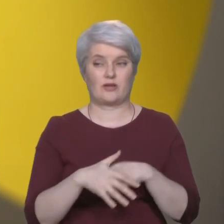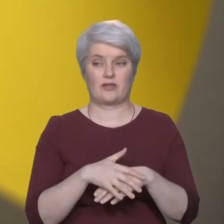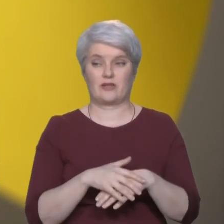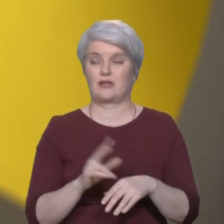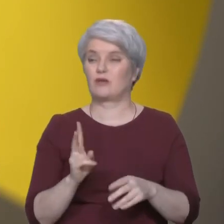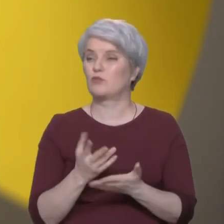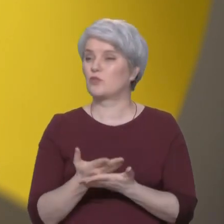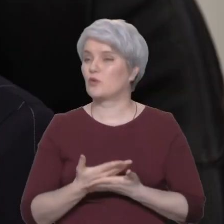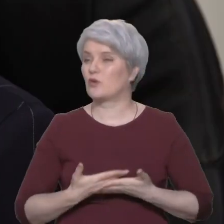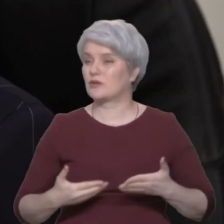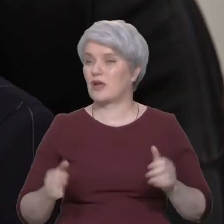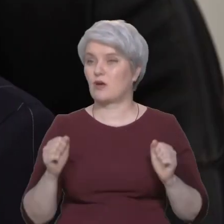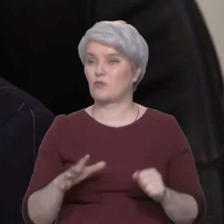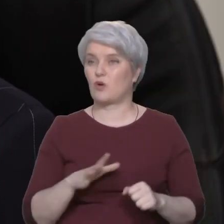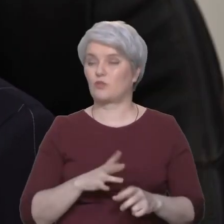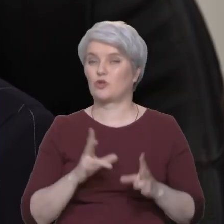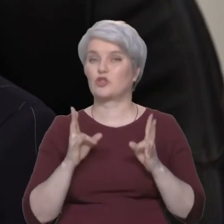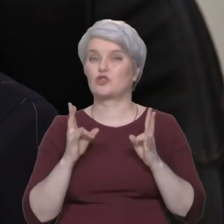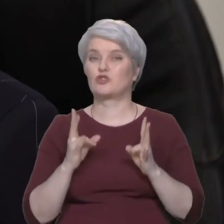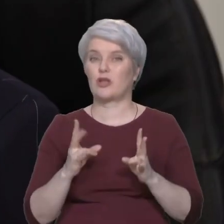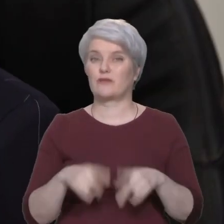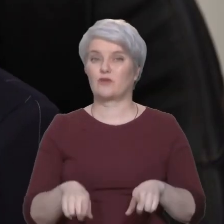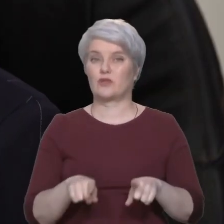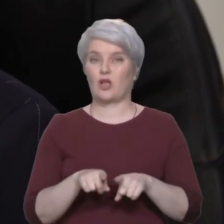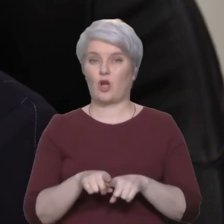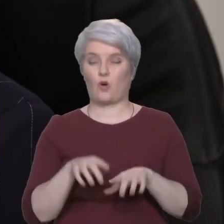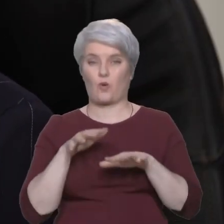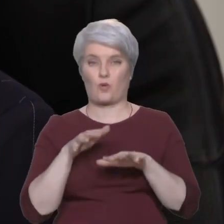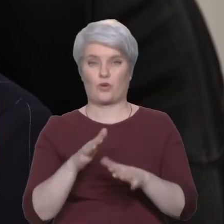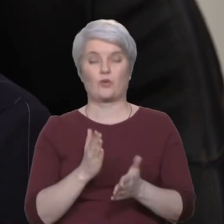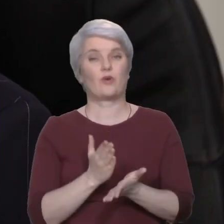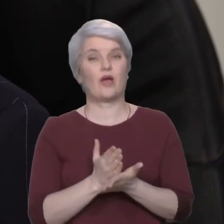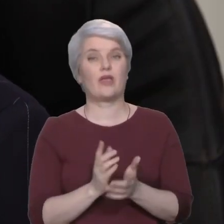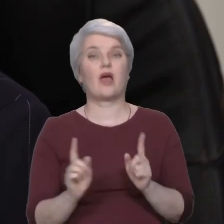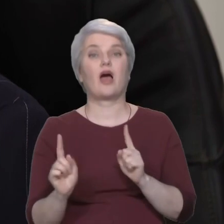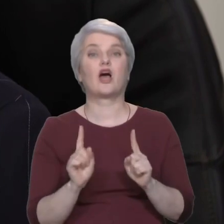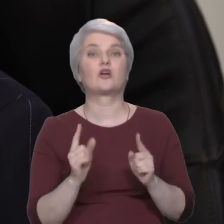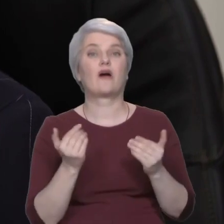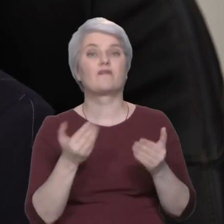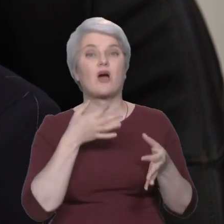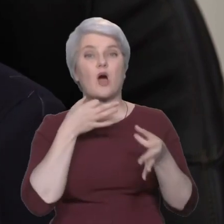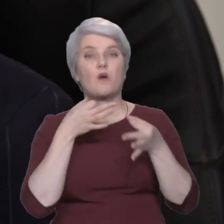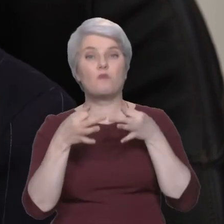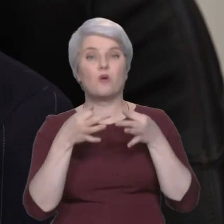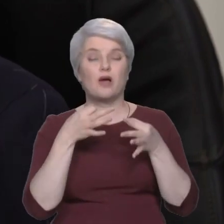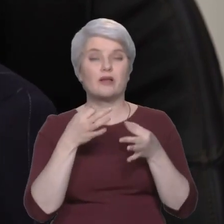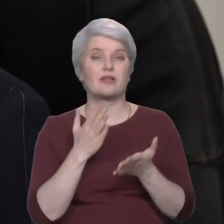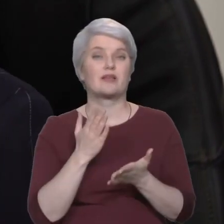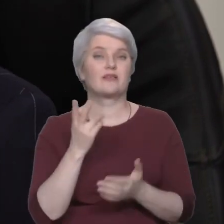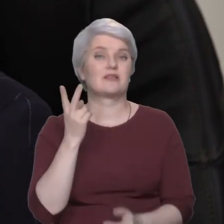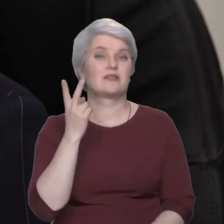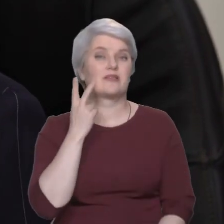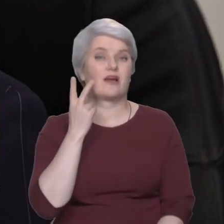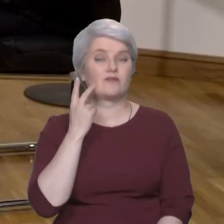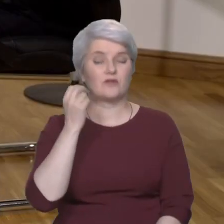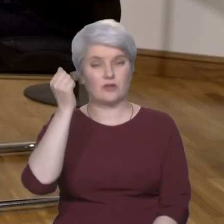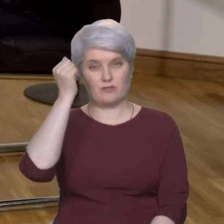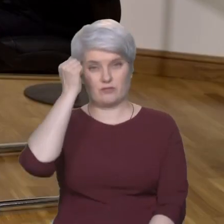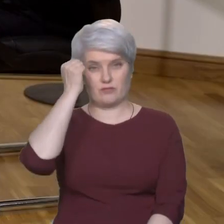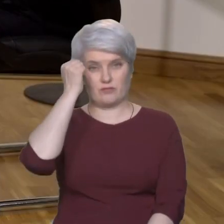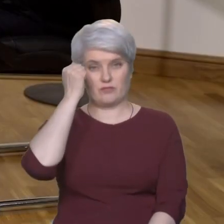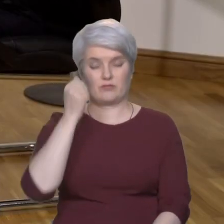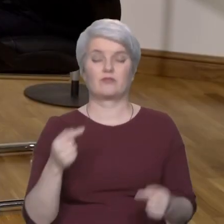нас може стати жертвою такого удару, на жаль. Чи є щось, щоб ви порадили завжди тримати в голові? Це